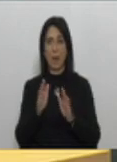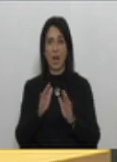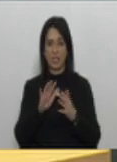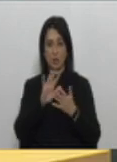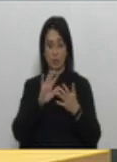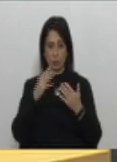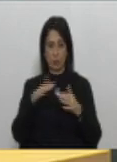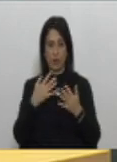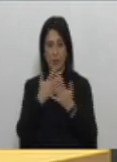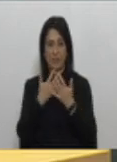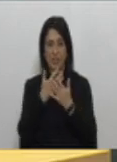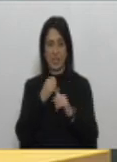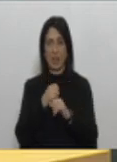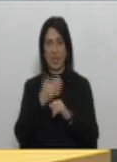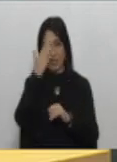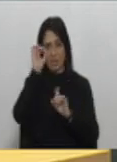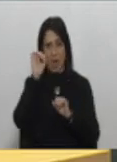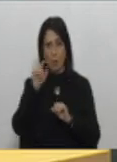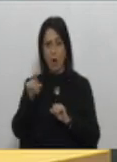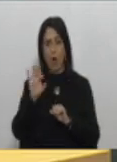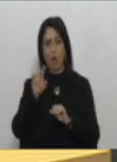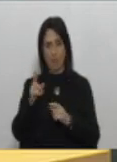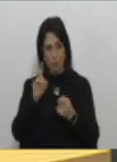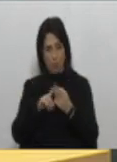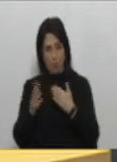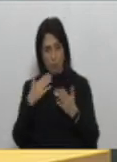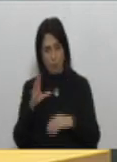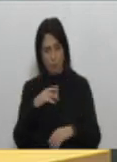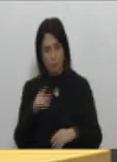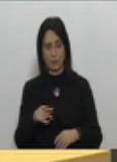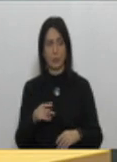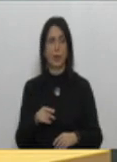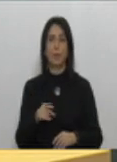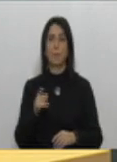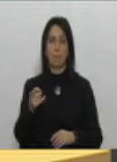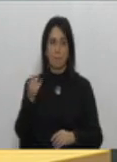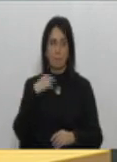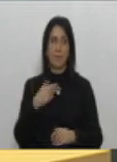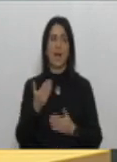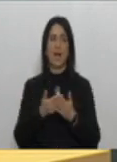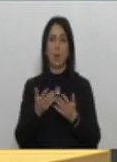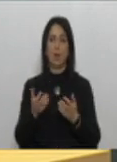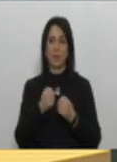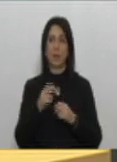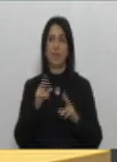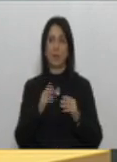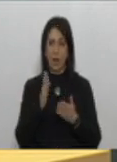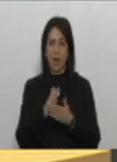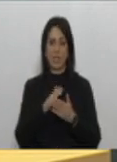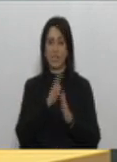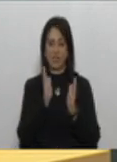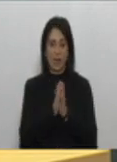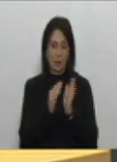ჩვენ თავის დროზე ჰქონდა სახალხო დამცველის ოფისთანაც კომუნიკაცია. ჩვენ მათგანაც რეკომენდაცია მივიღეთ და გავითვალისწინეთ. არის ეს